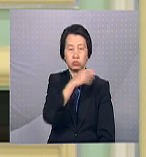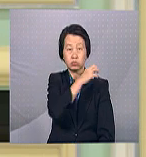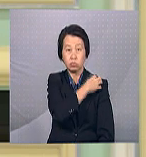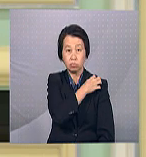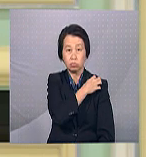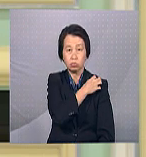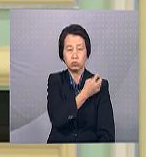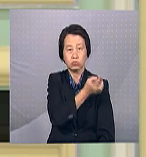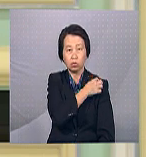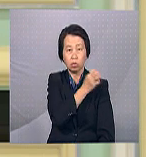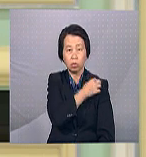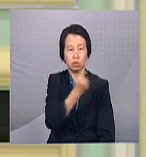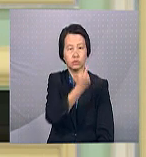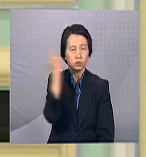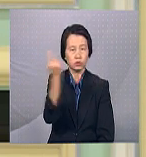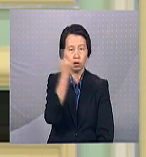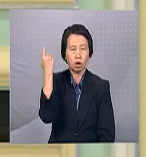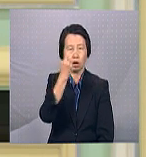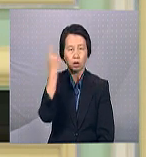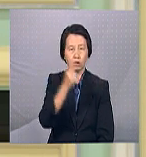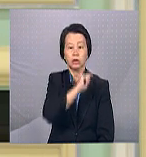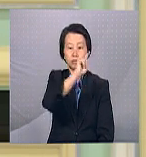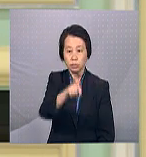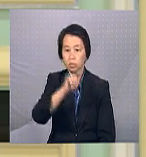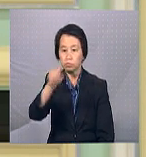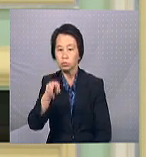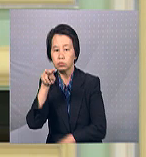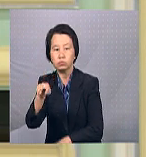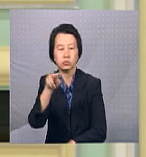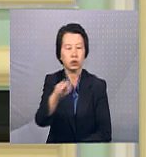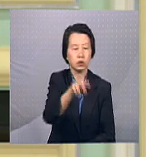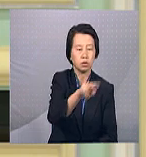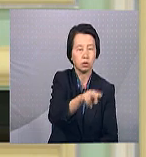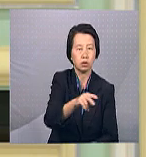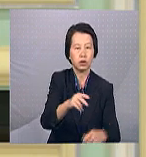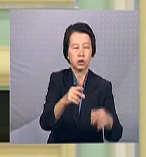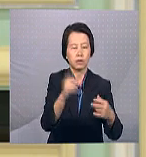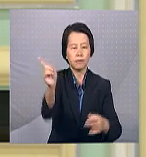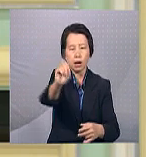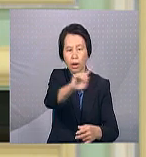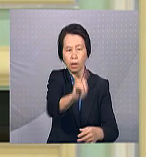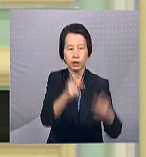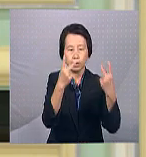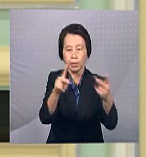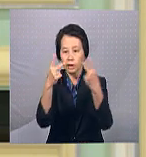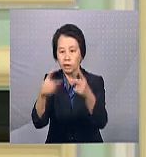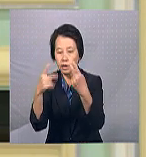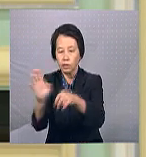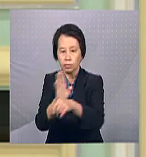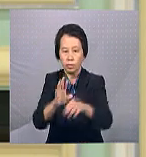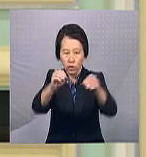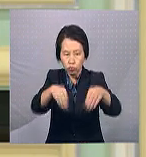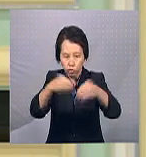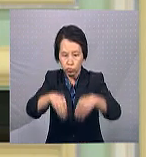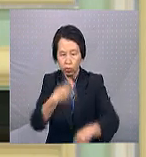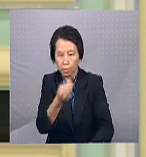HEP sentiasa melakukan pemantauan di mana-mana premis perniagaan yang menjual